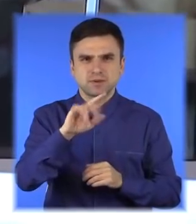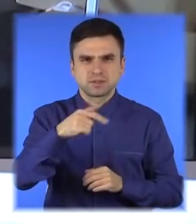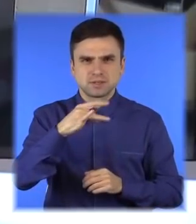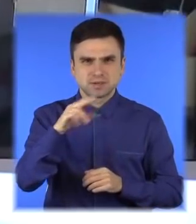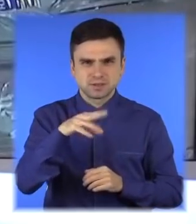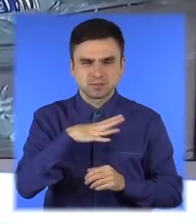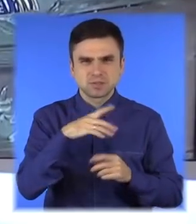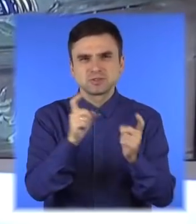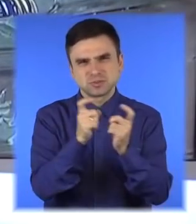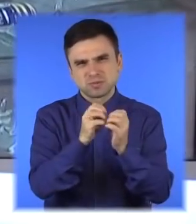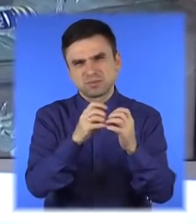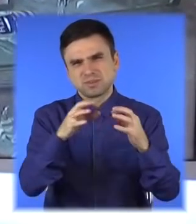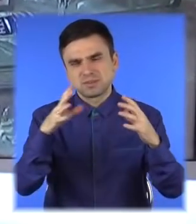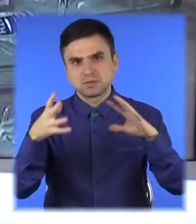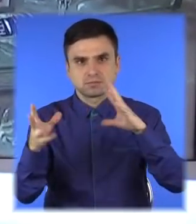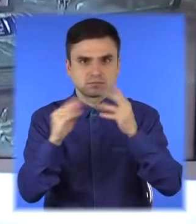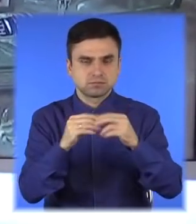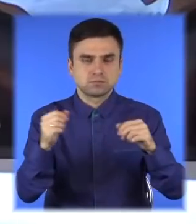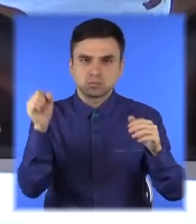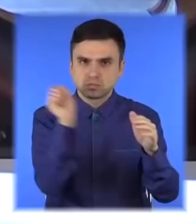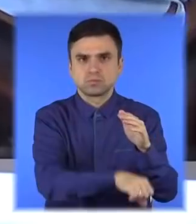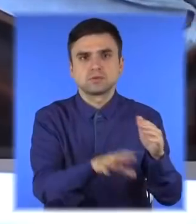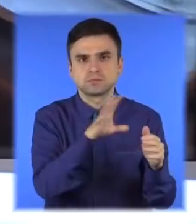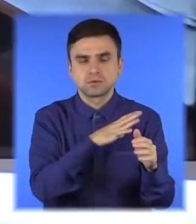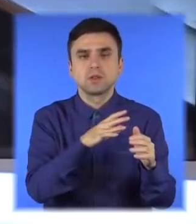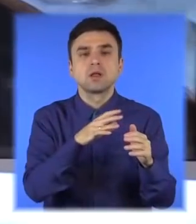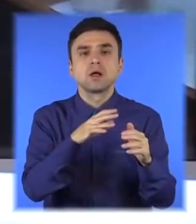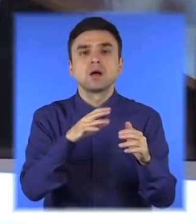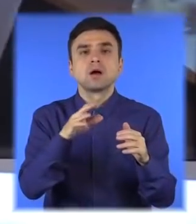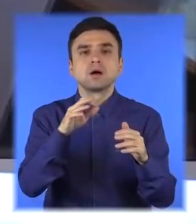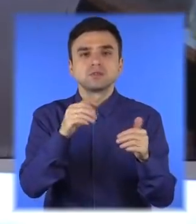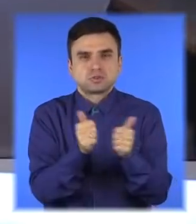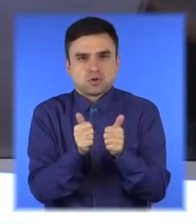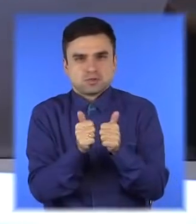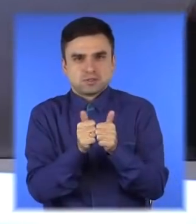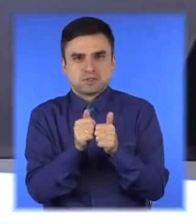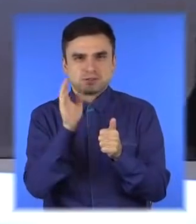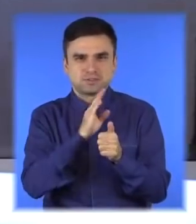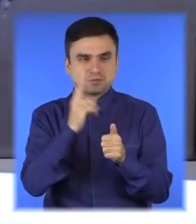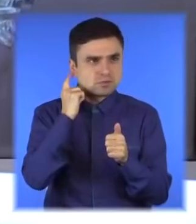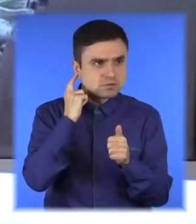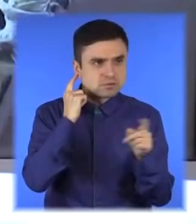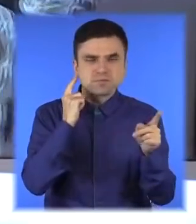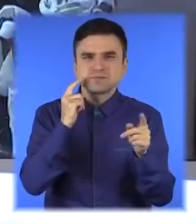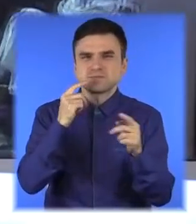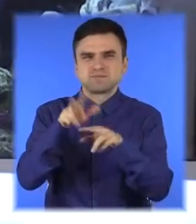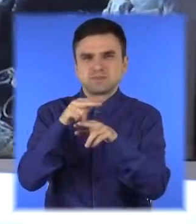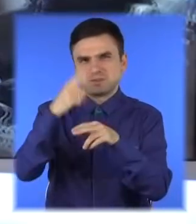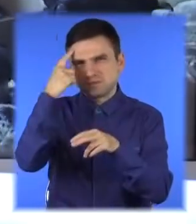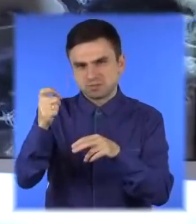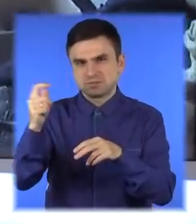кривавим вбивством. Поліцію викликала небайдужа сусідка, яка почула крики та шум у помешканні. Прибувши на